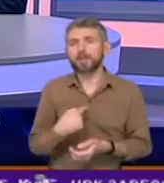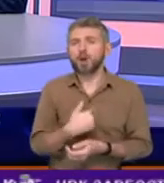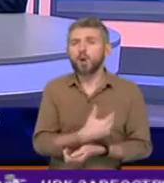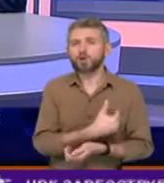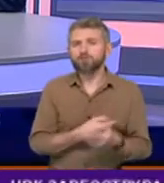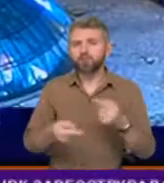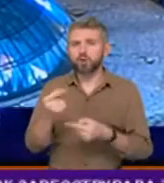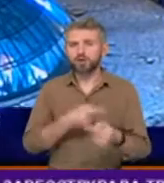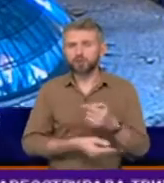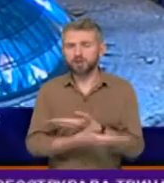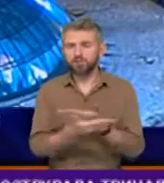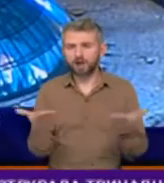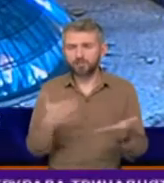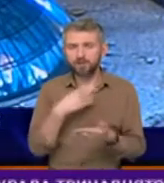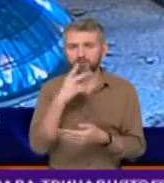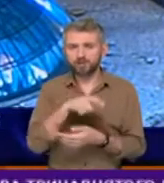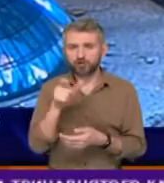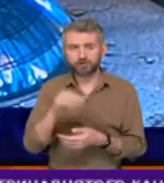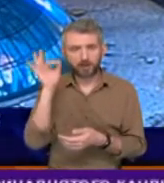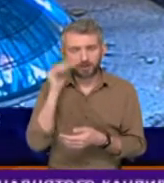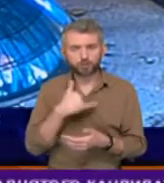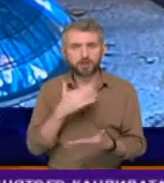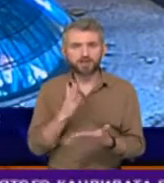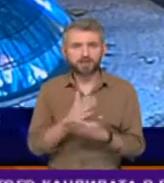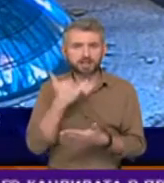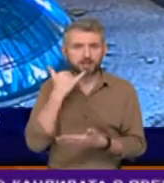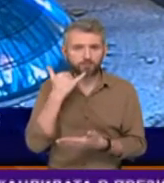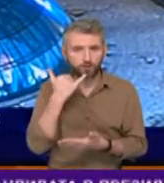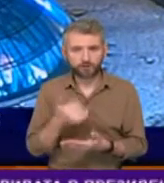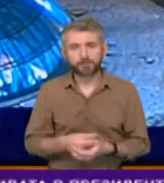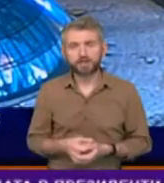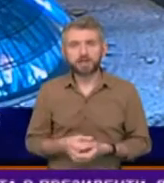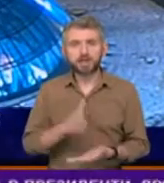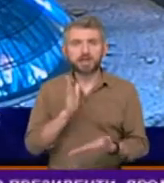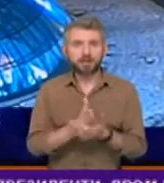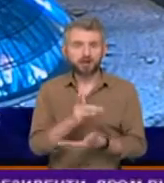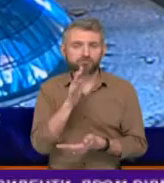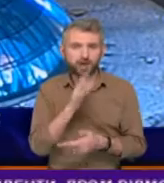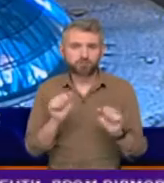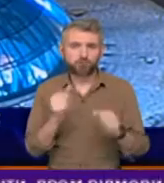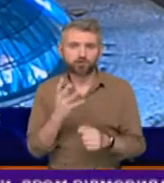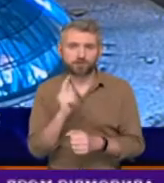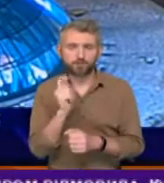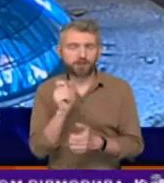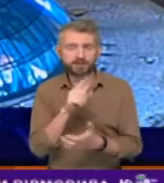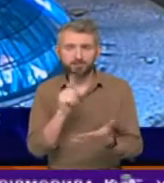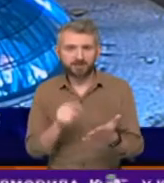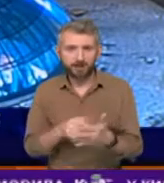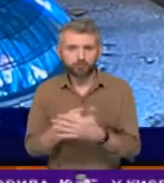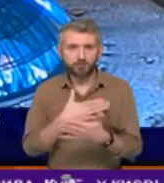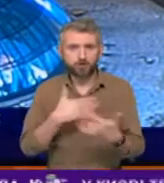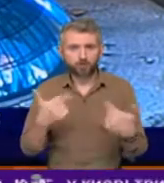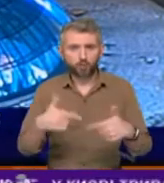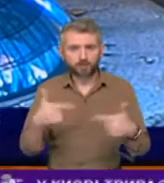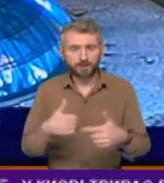хотів би повернути вас, наших глядачів, нагадати, що в нас є пряма телефонна лінія, є ще час і можна ще поставити запитання до наших